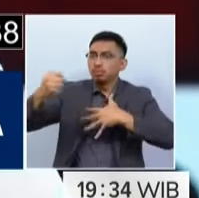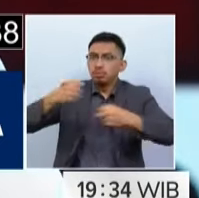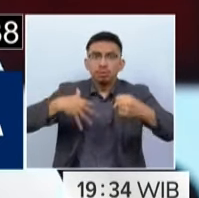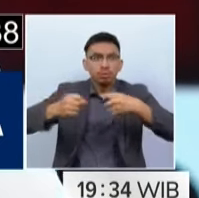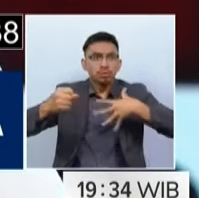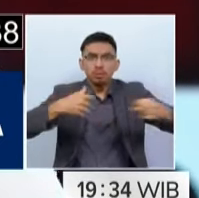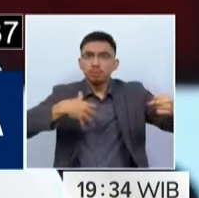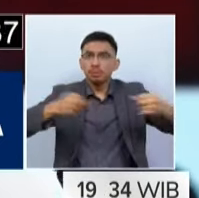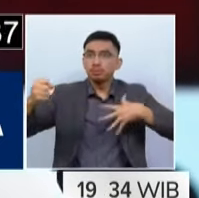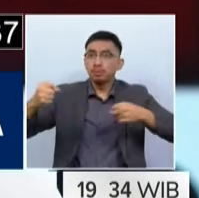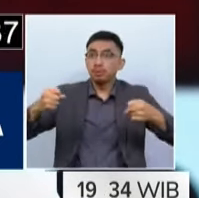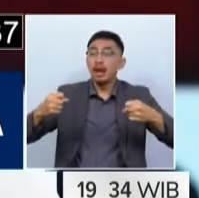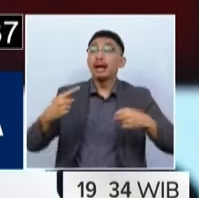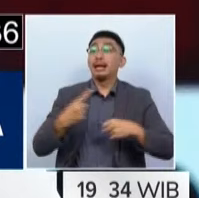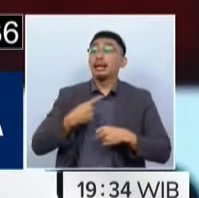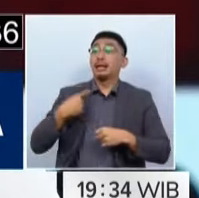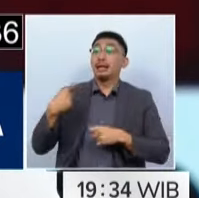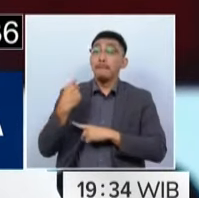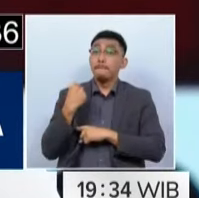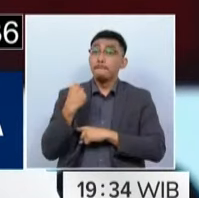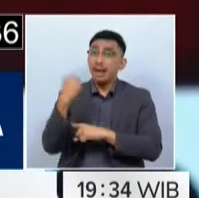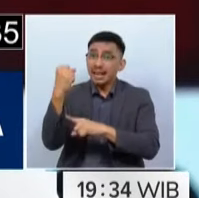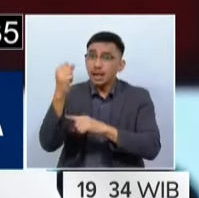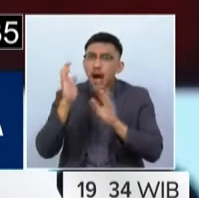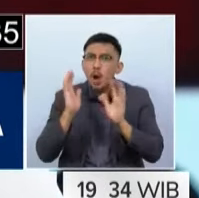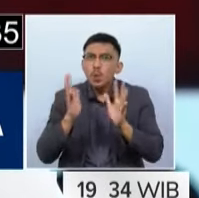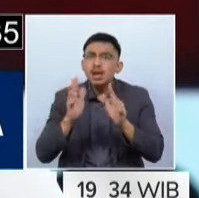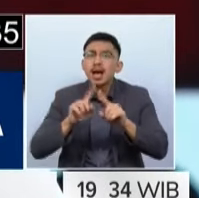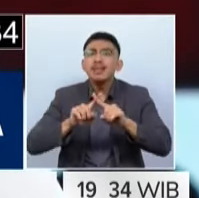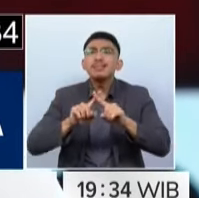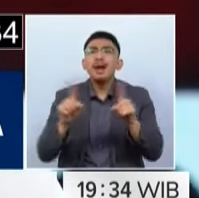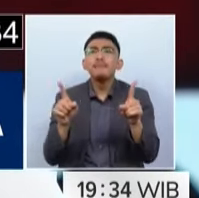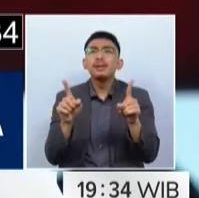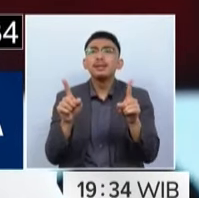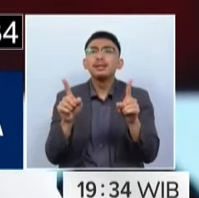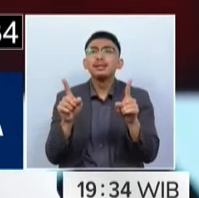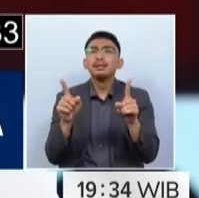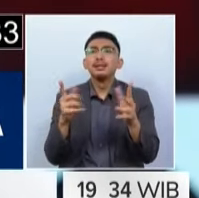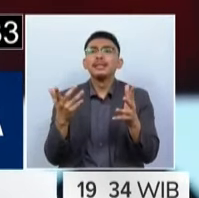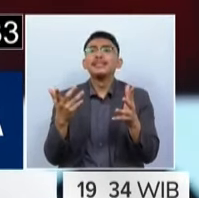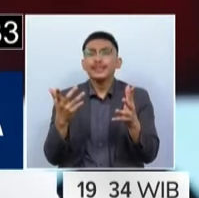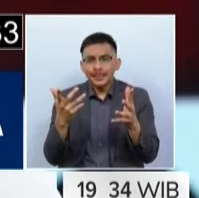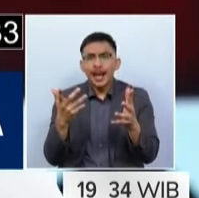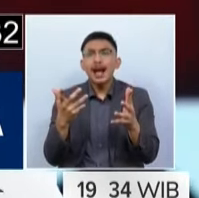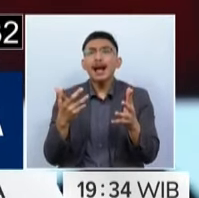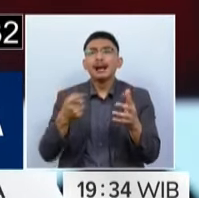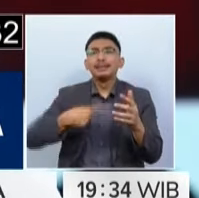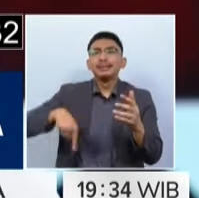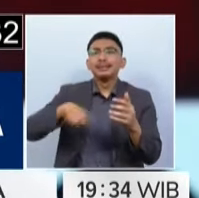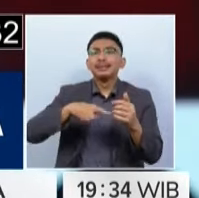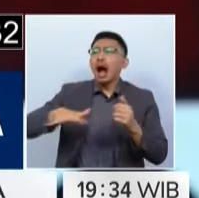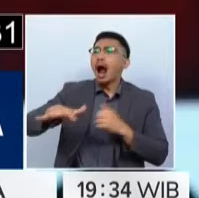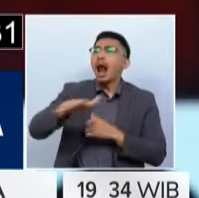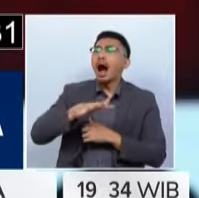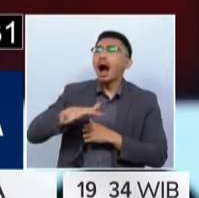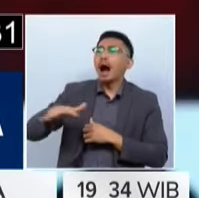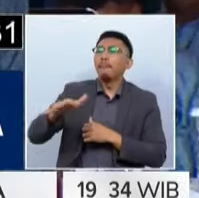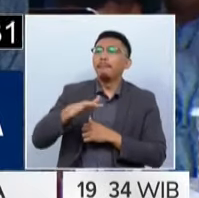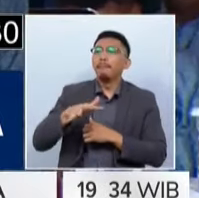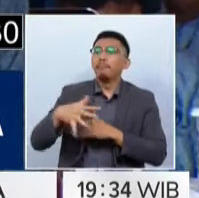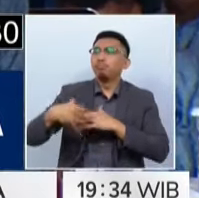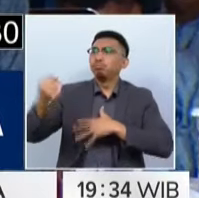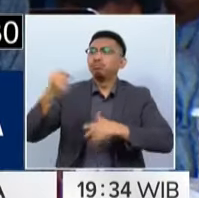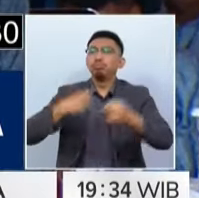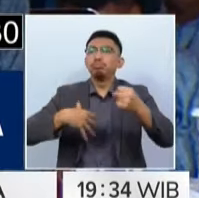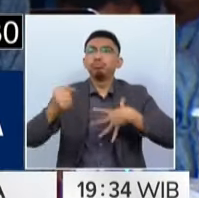merdeka kita pun harus berhadapan dengan kekayaan alam kita diambil dengan murah